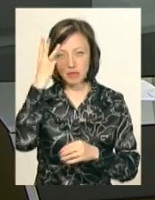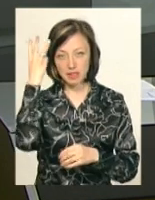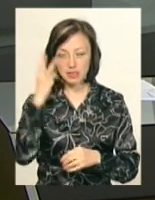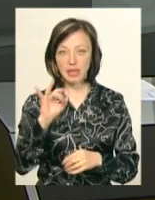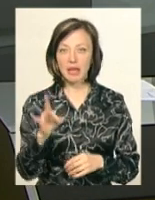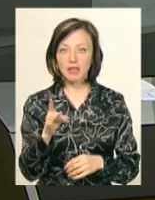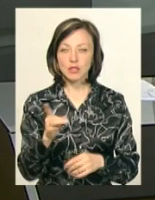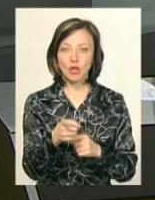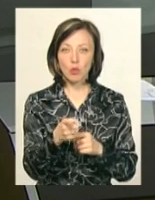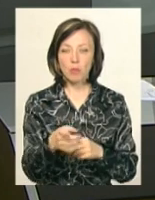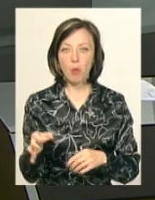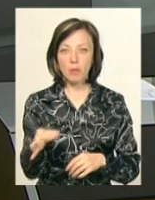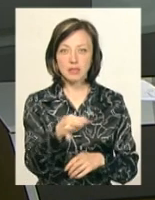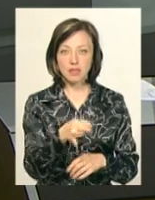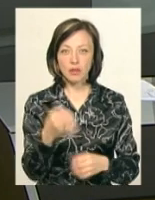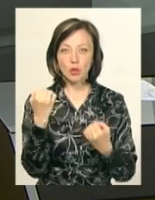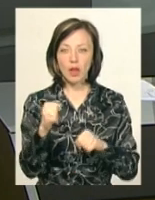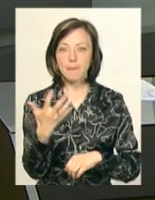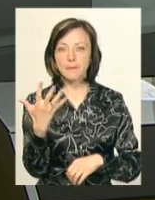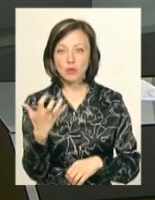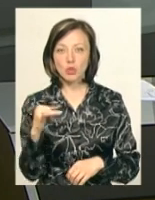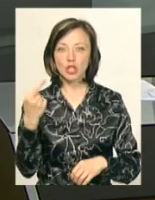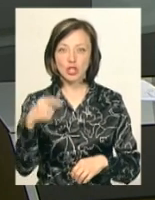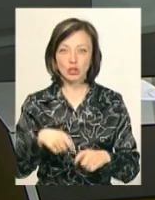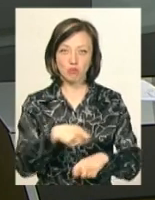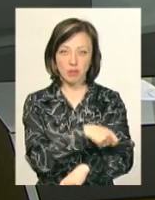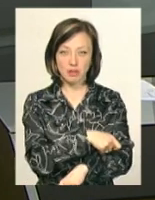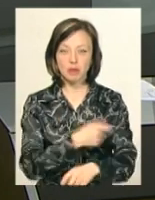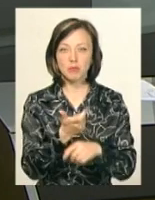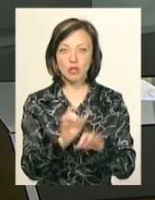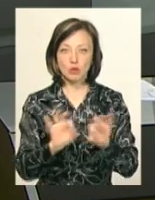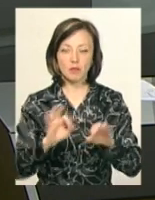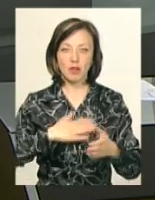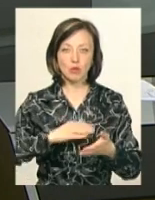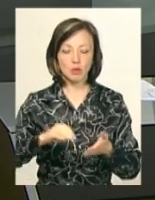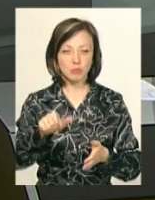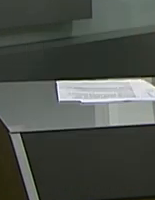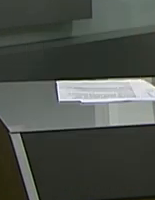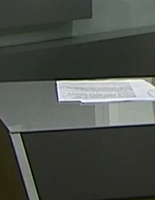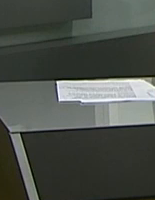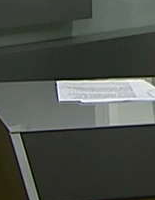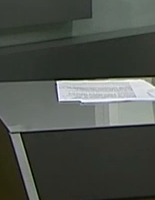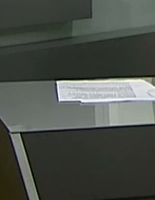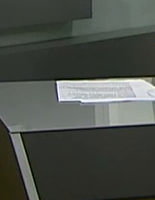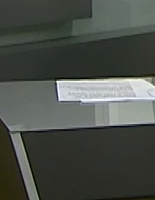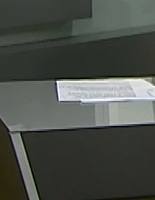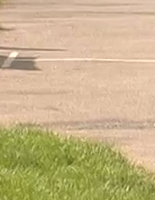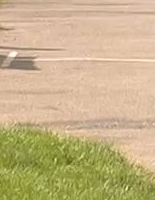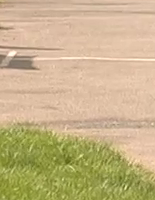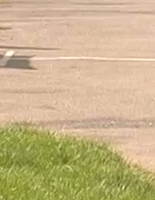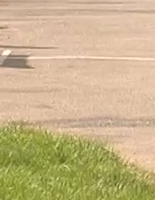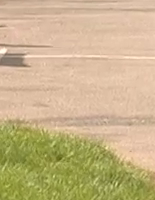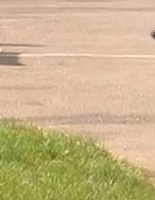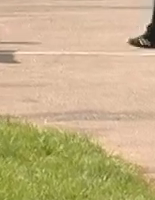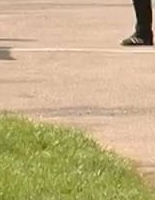та Рівненської Тернопільської областей долали 500 та 1000 метрів. Більше розповість Світлана Поробок. У